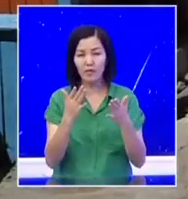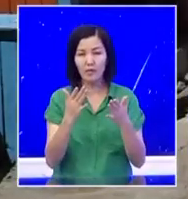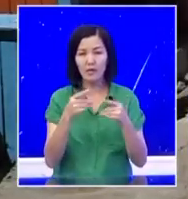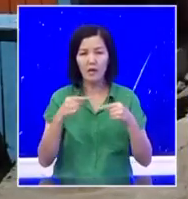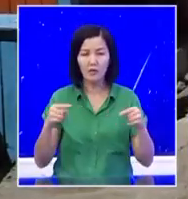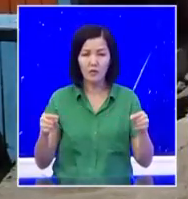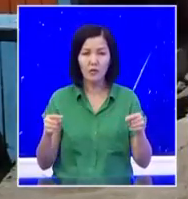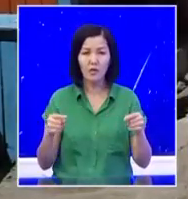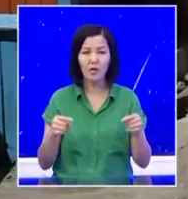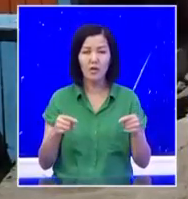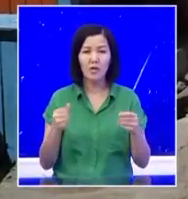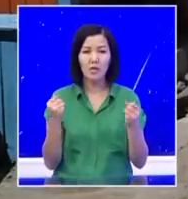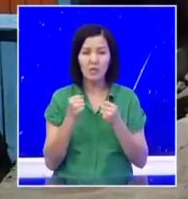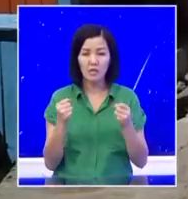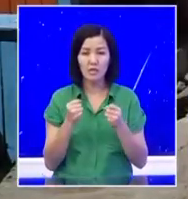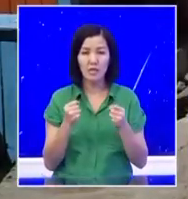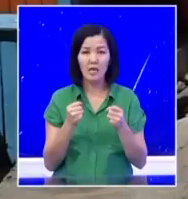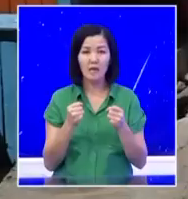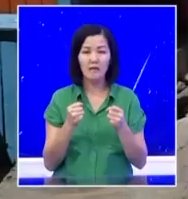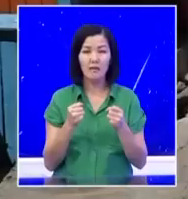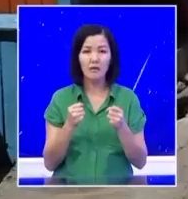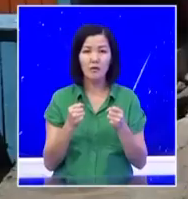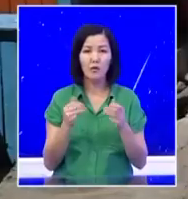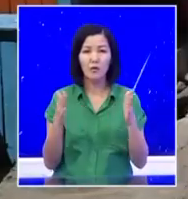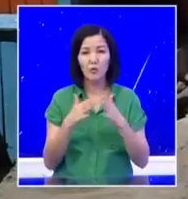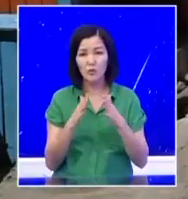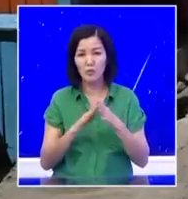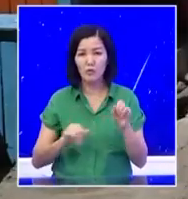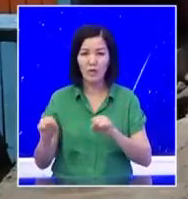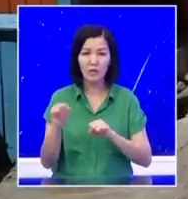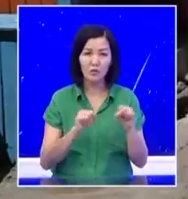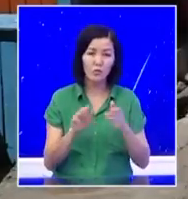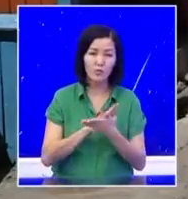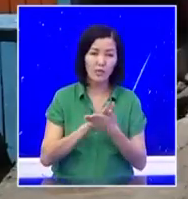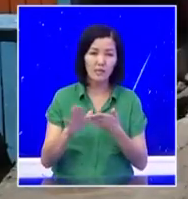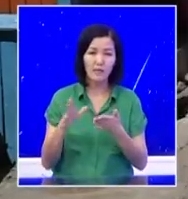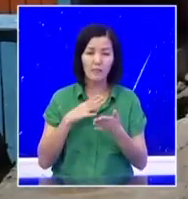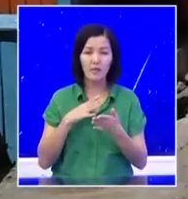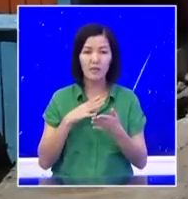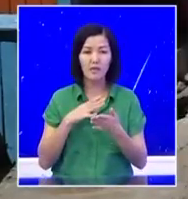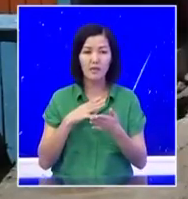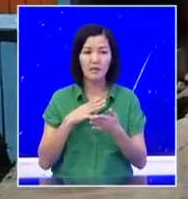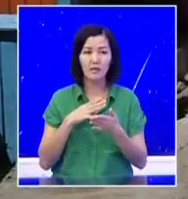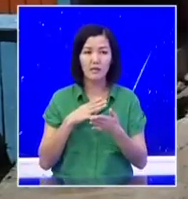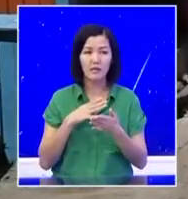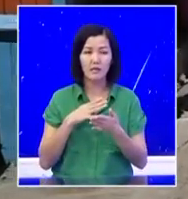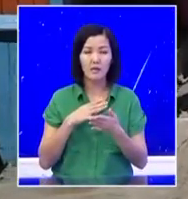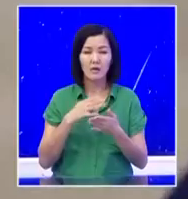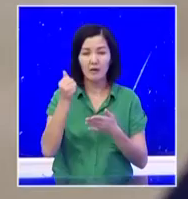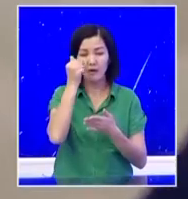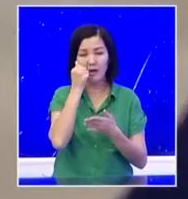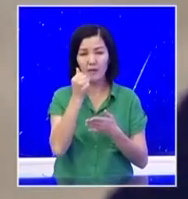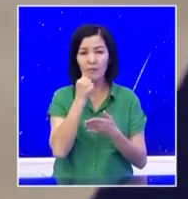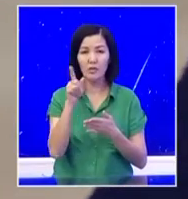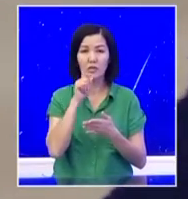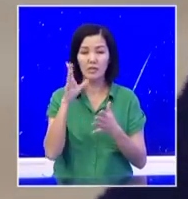көмектеседі. Қыс болса қарымызды күреп береді, үйіміздің маңын сыпырып береді. Имандар да болсын, жақсылығын жасап азық-түлігін беріп атыр. Осы